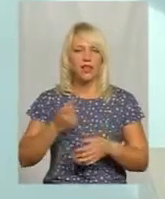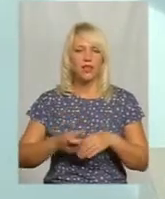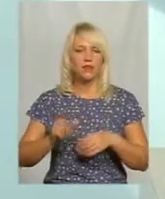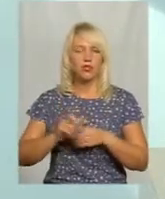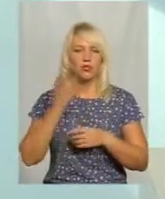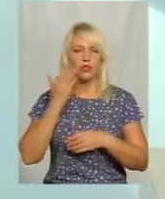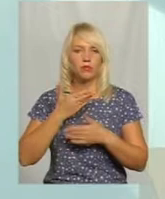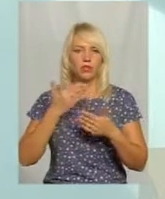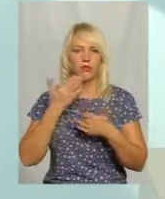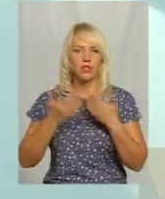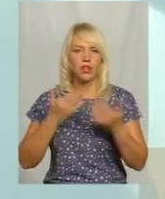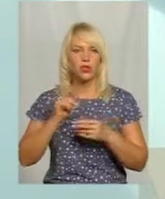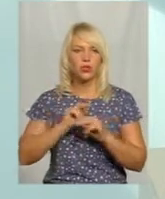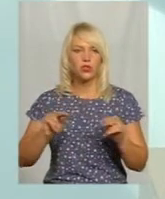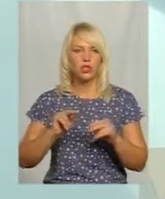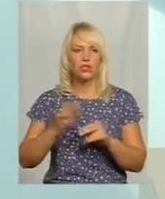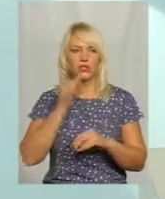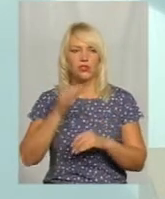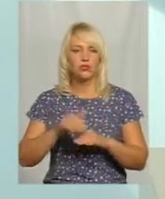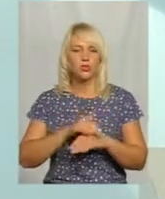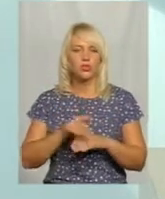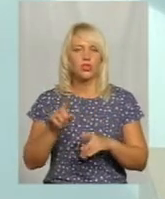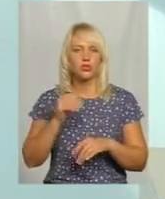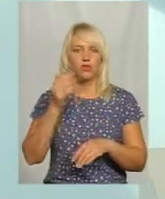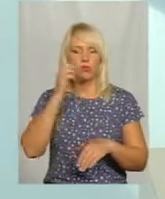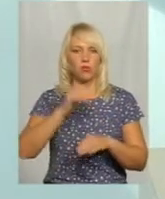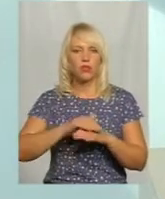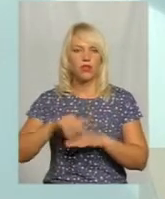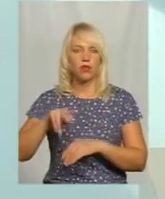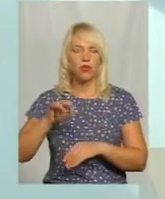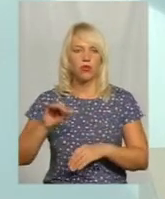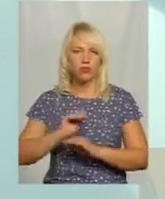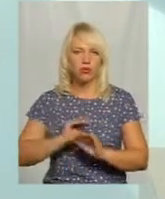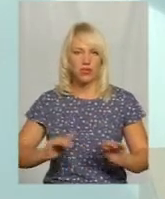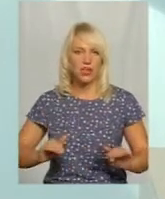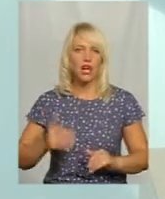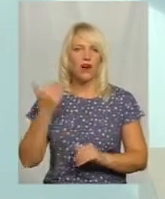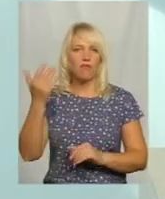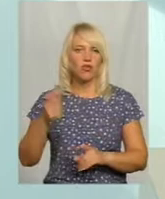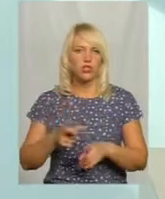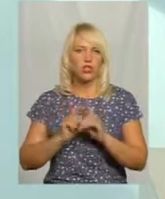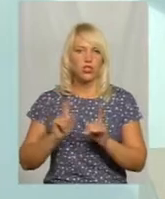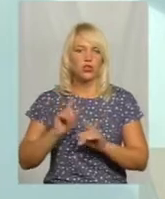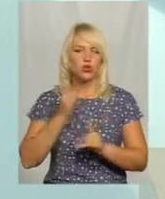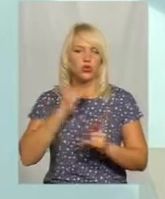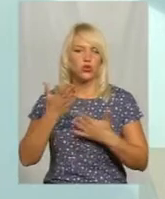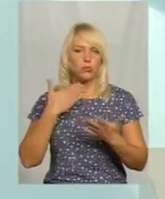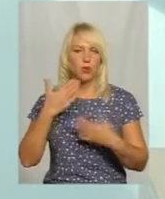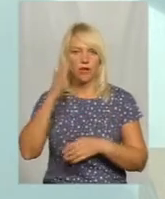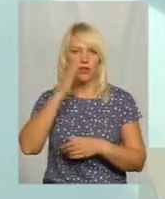коли ми запитали учителів, скажіть, будь ласка, що ви помітили по дітях? А вони кажуть, у спілкуванні з батьками